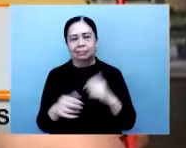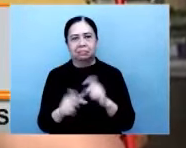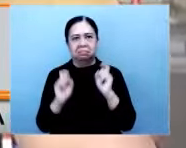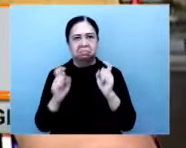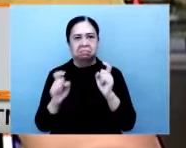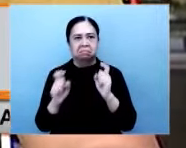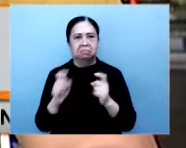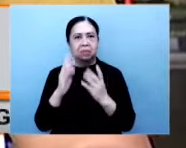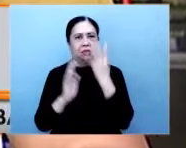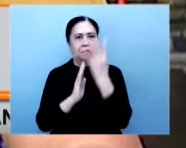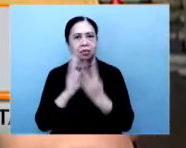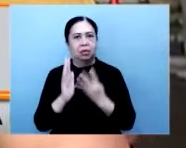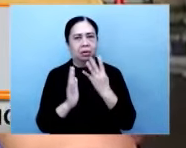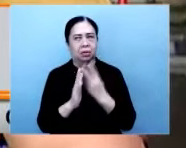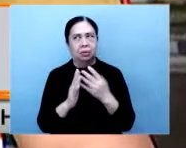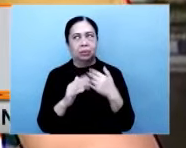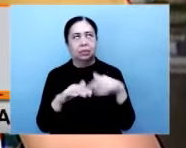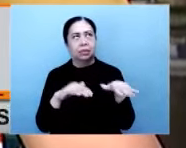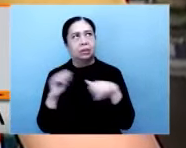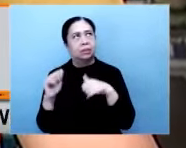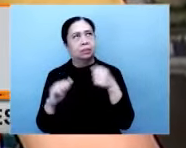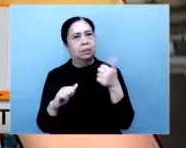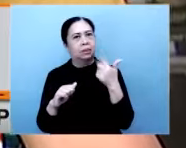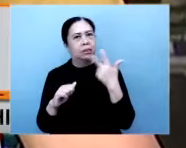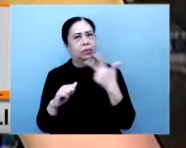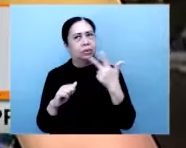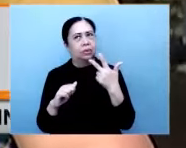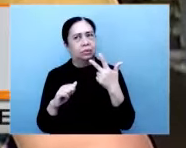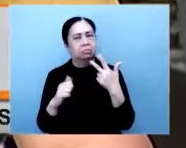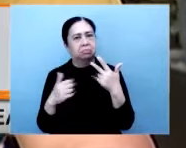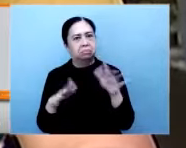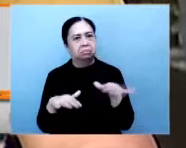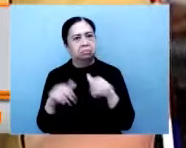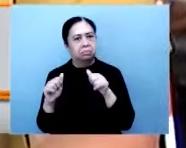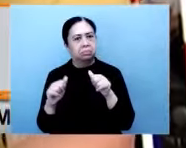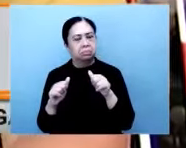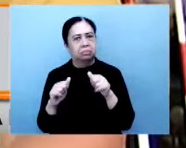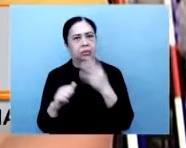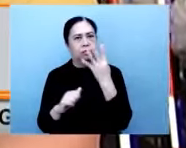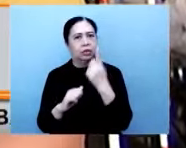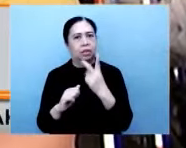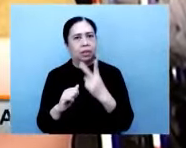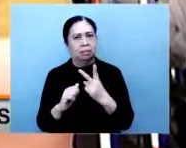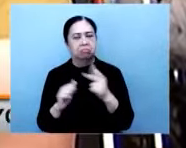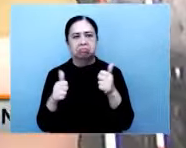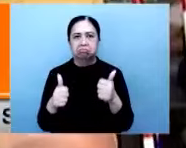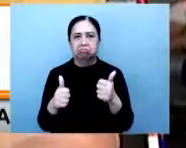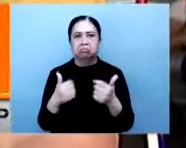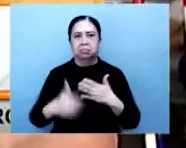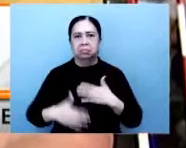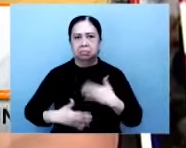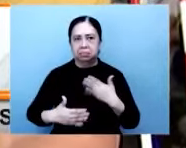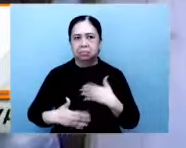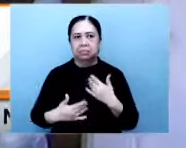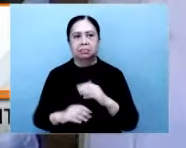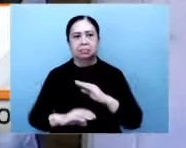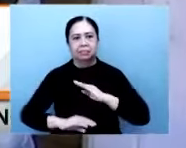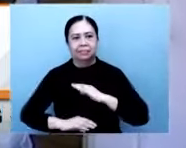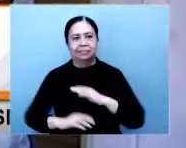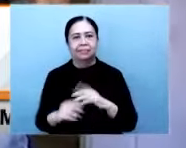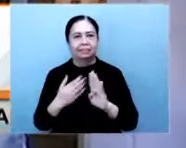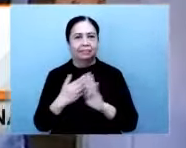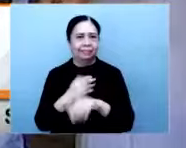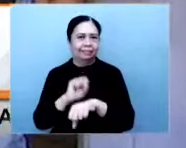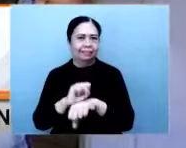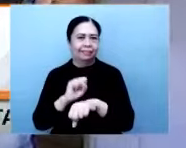lang eh. Mas kami doon ng 10:30. 4 and a half lang. Okay naman, masaya naman. Ready na forward. Si